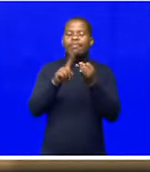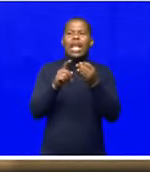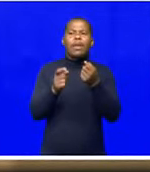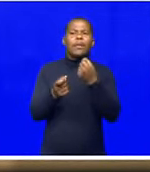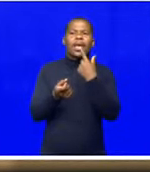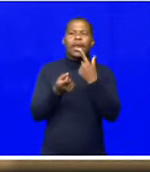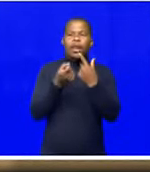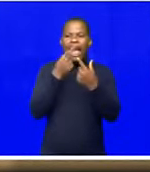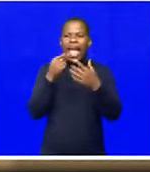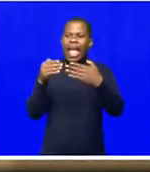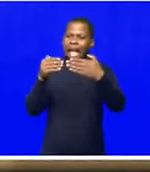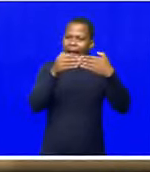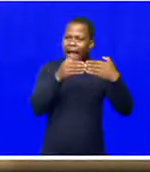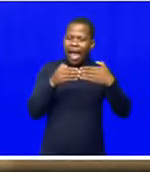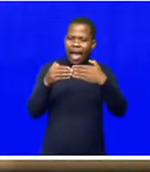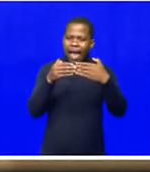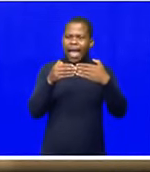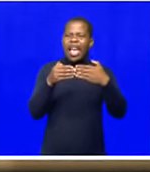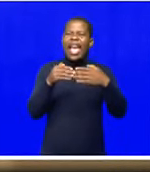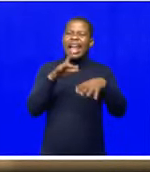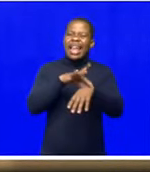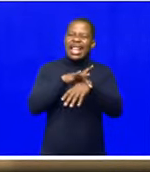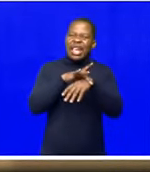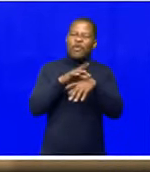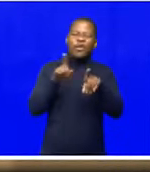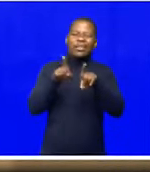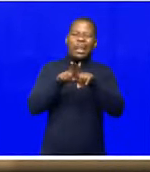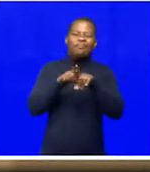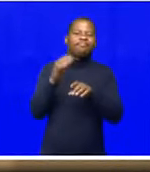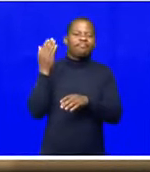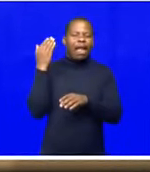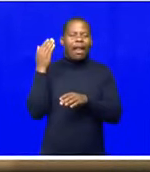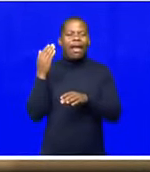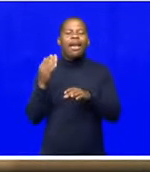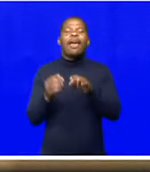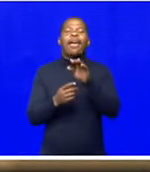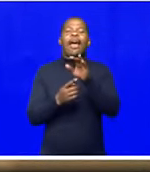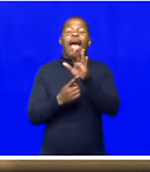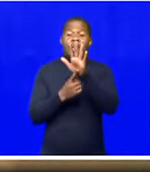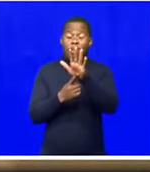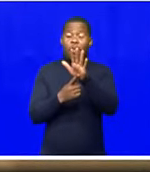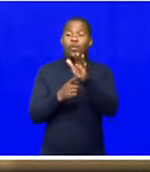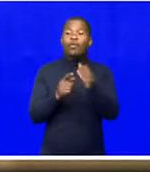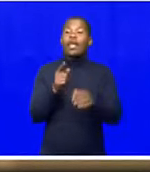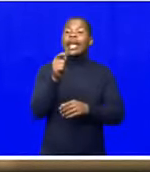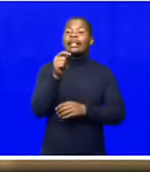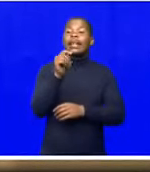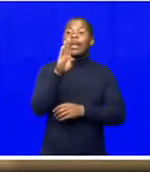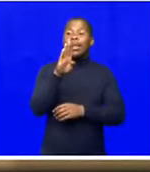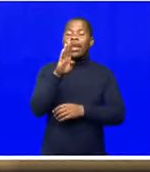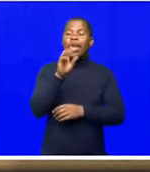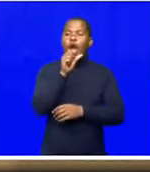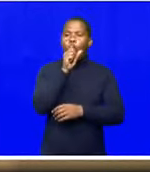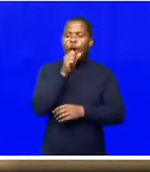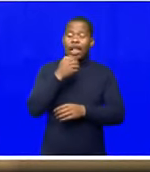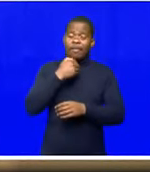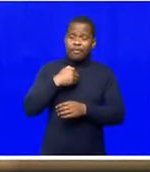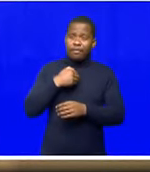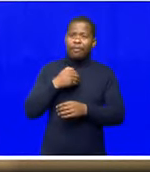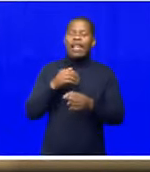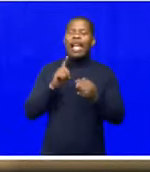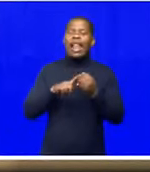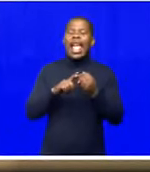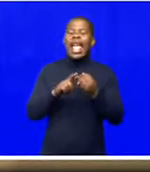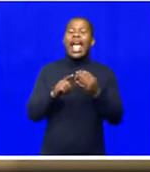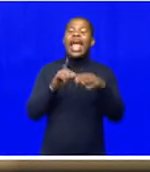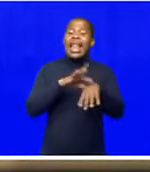Akasakhoni ukwelapha le tifo besikhona kutilapha kadzeni kufana bo TB bo pneumonia. Tifo nje betilapheka. Angisho ke ukuthi lokhu sikutholiswe